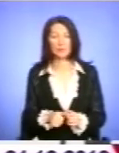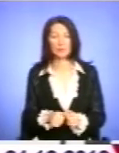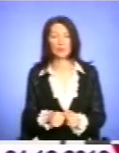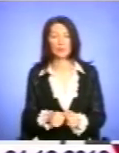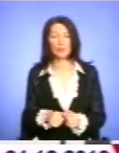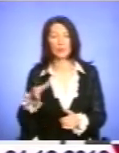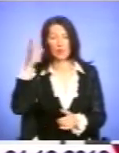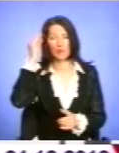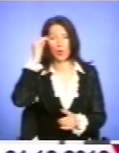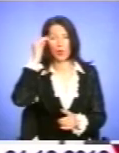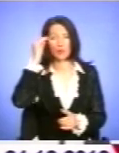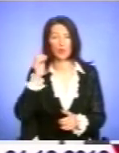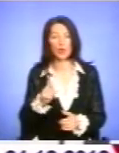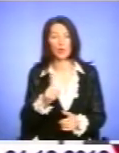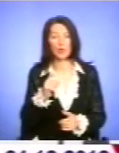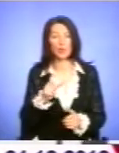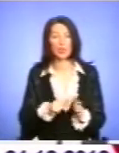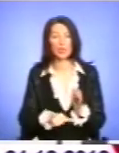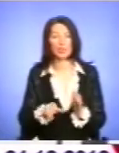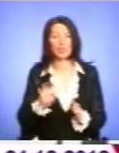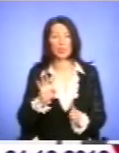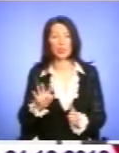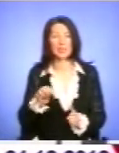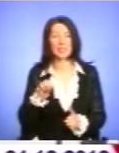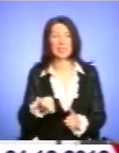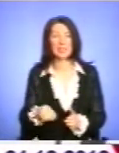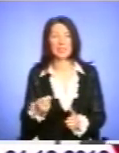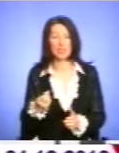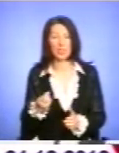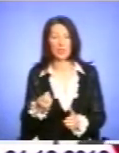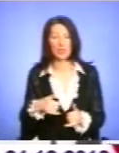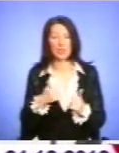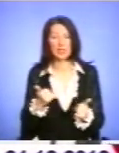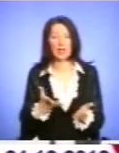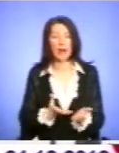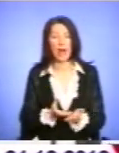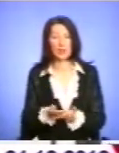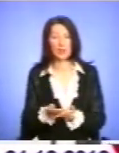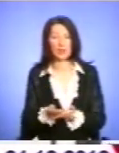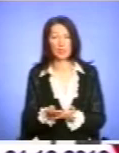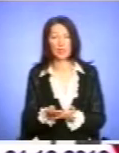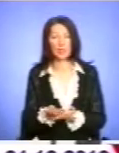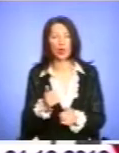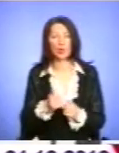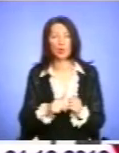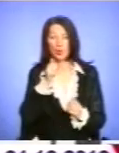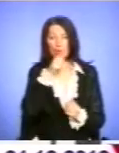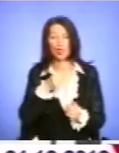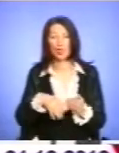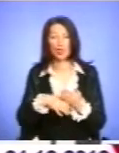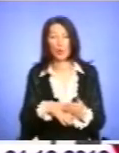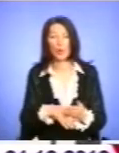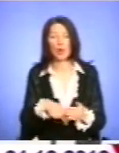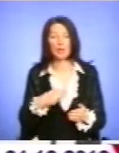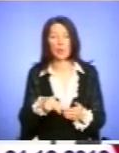місяць враховано 164 тисячі гривень для виплати щорічної допомоги на придбання